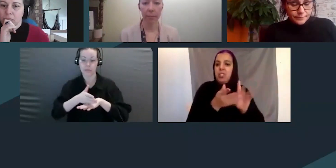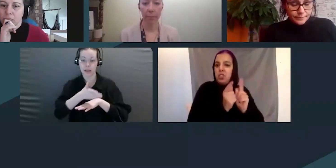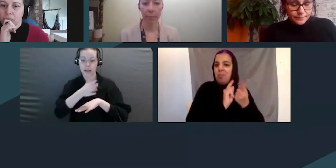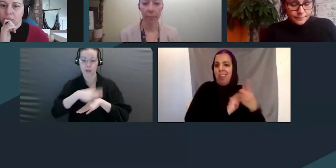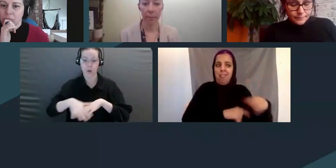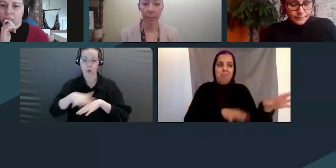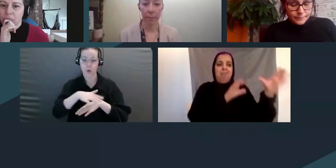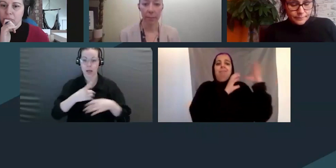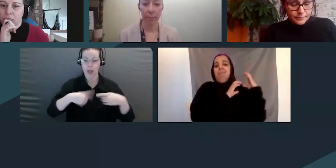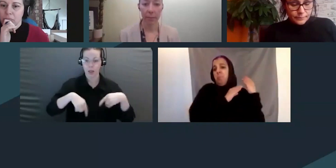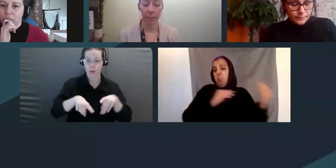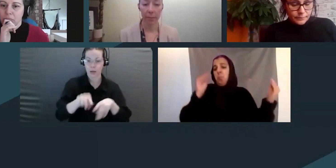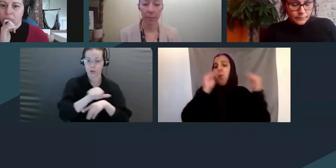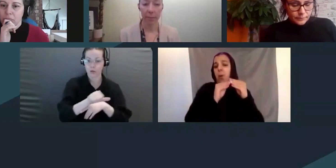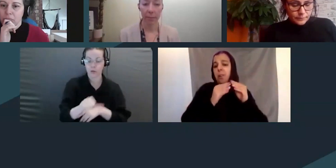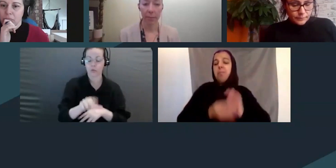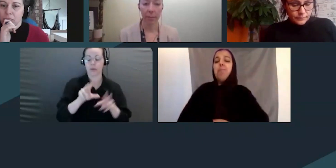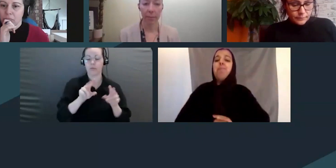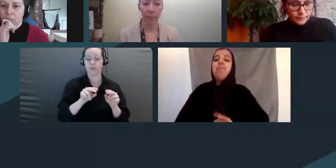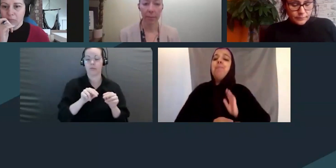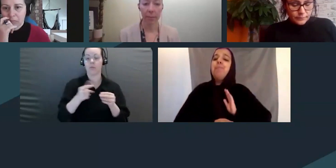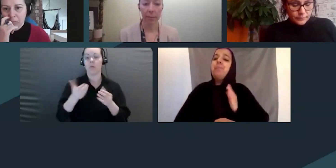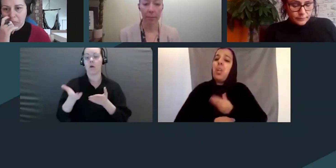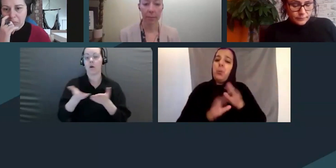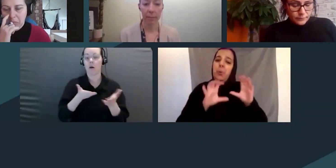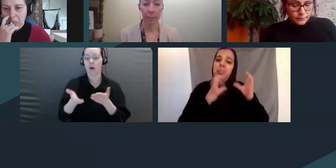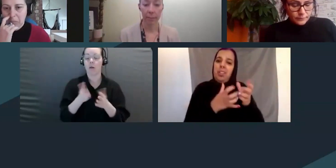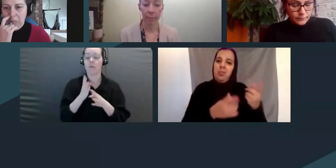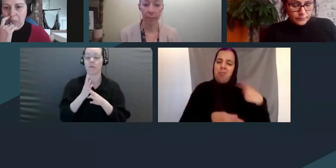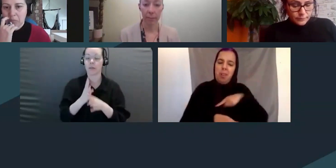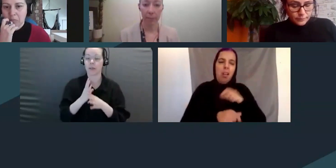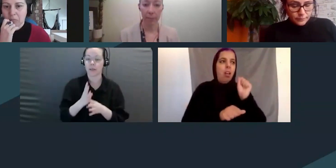iSense fait ceci depuis plusieurs années. Je pense que